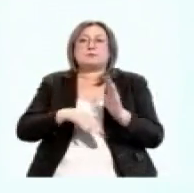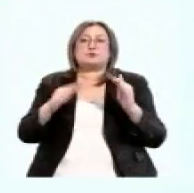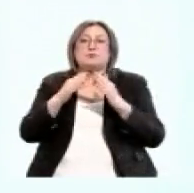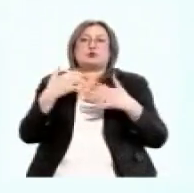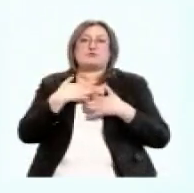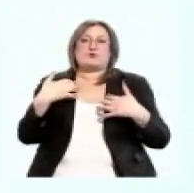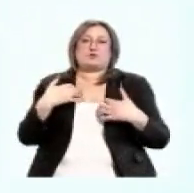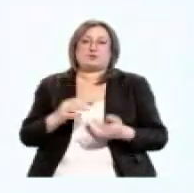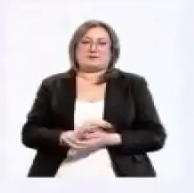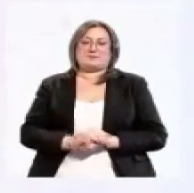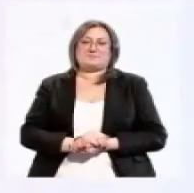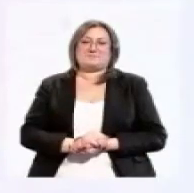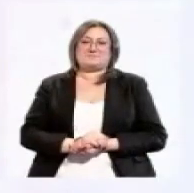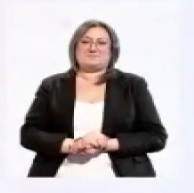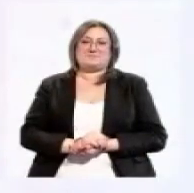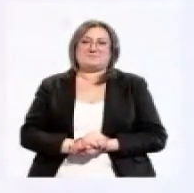животных.